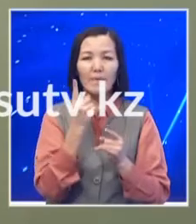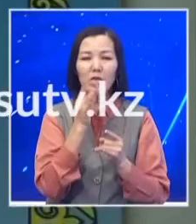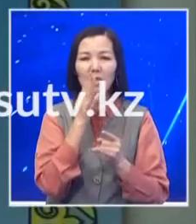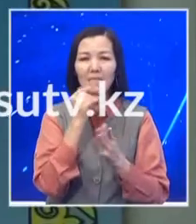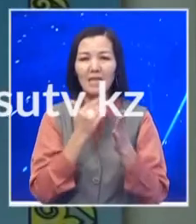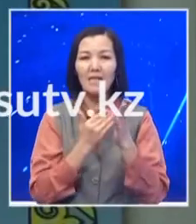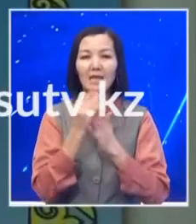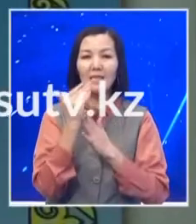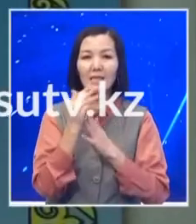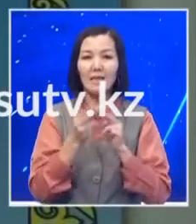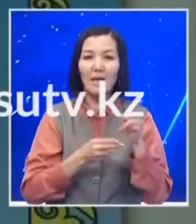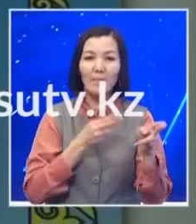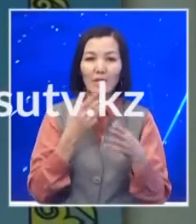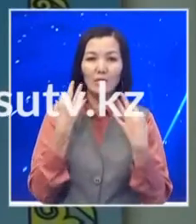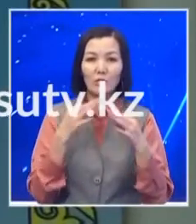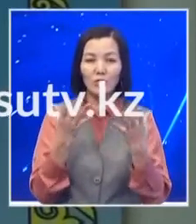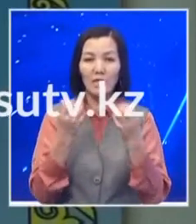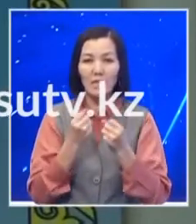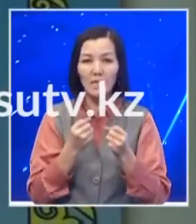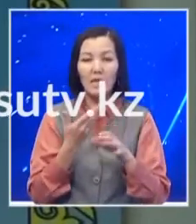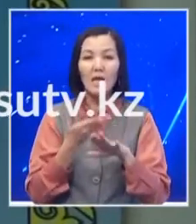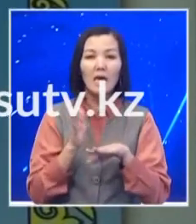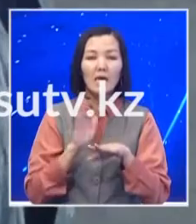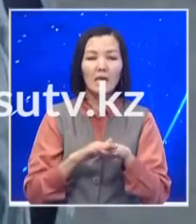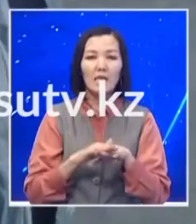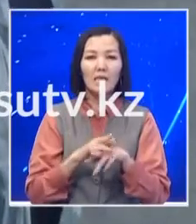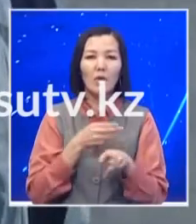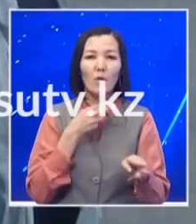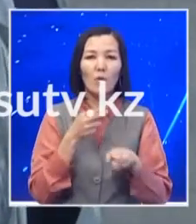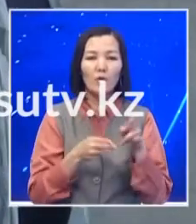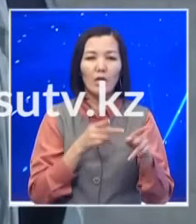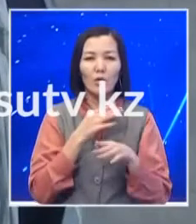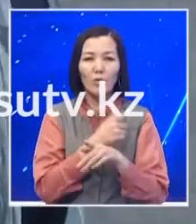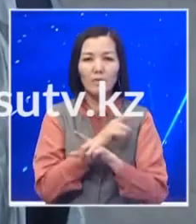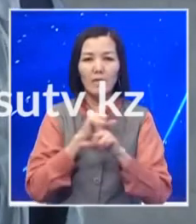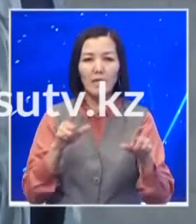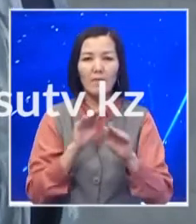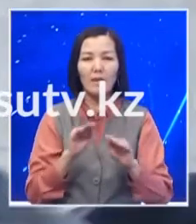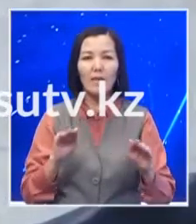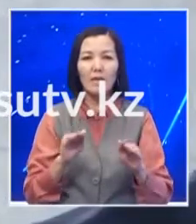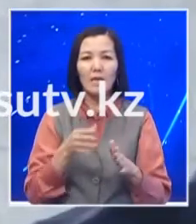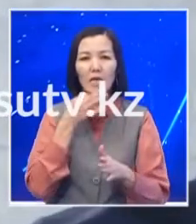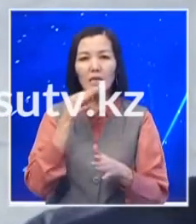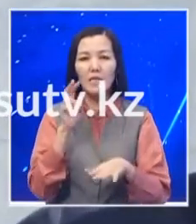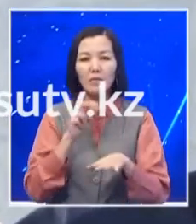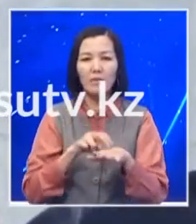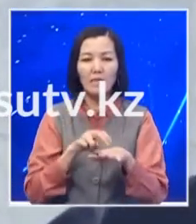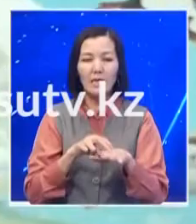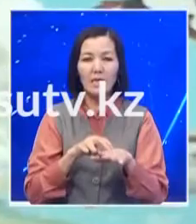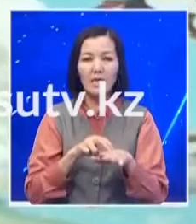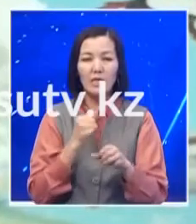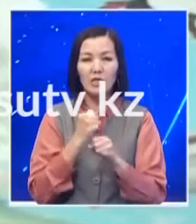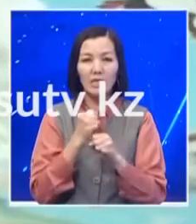ғана операция жасауға рұқсат етіледі. Қиында күрделі отаны көпсалалы балалар ауруханасының тәжірибелі дәрігерлері жасап